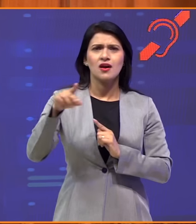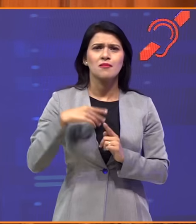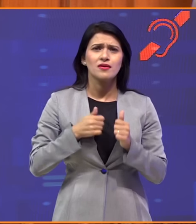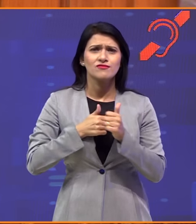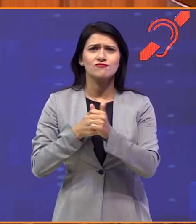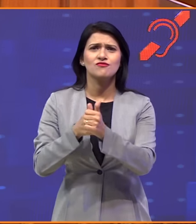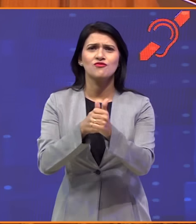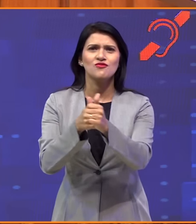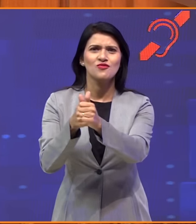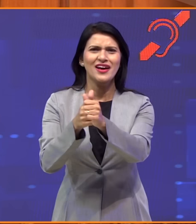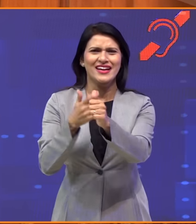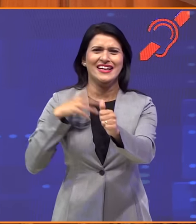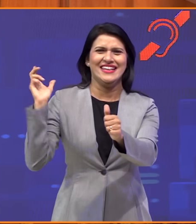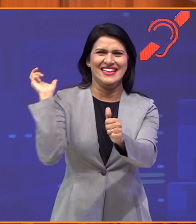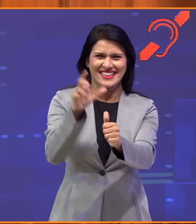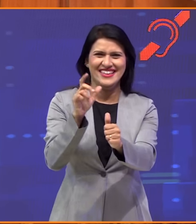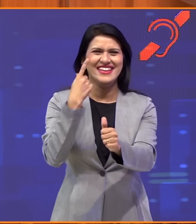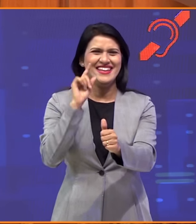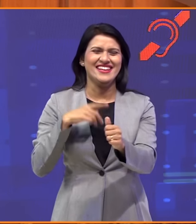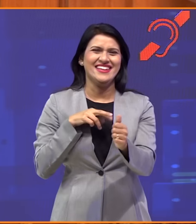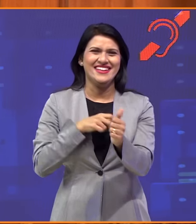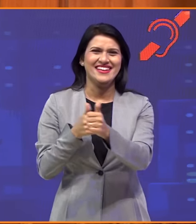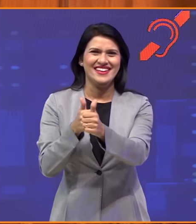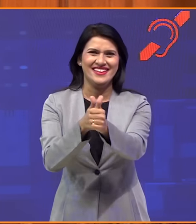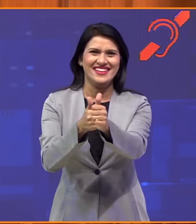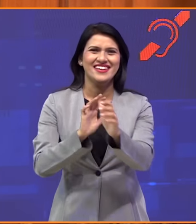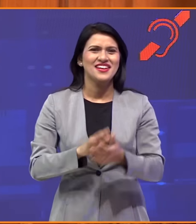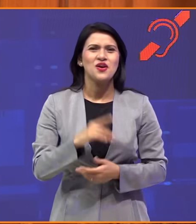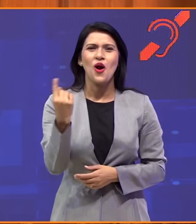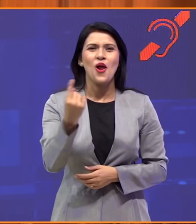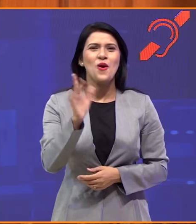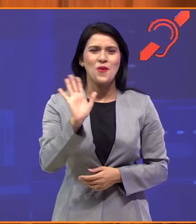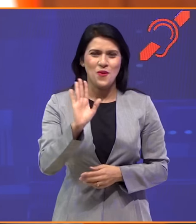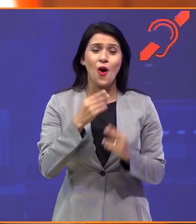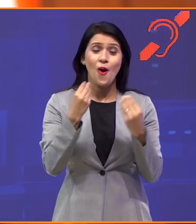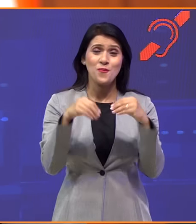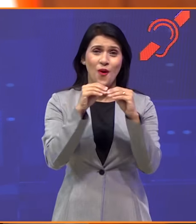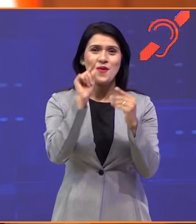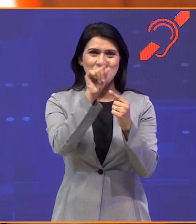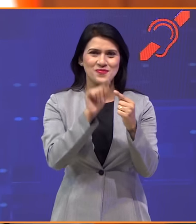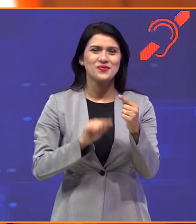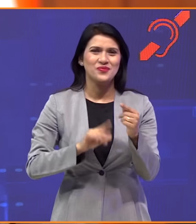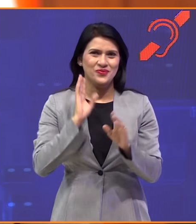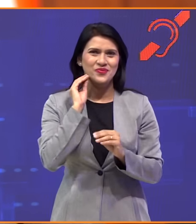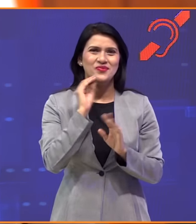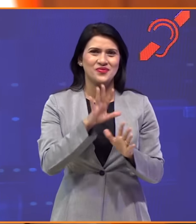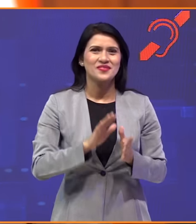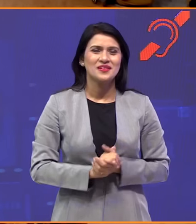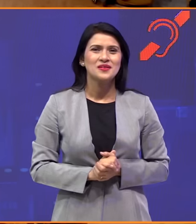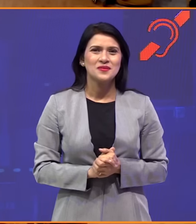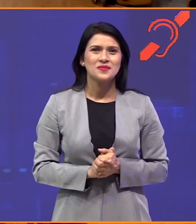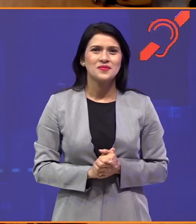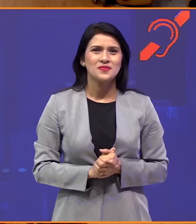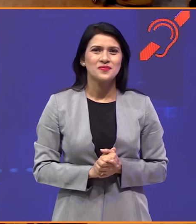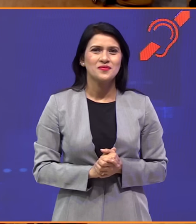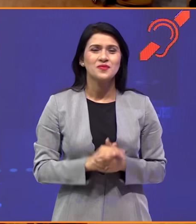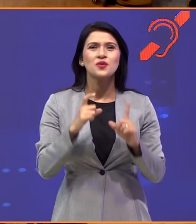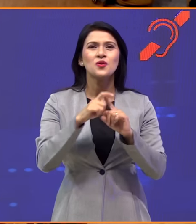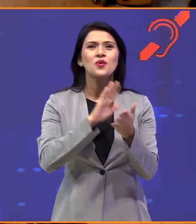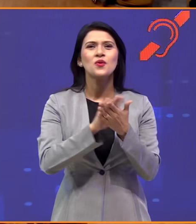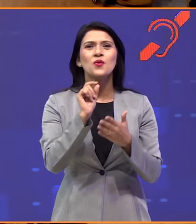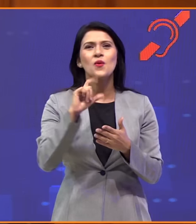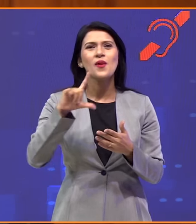पीछे भाग रहा था उसको मारने के लिए और वो अकेला नहीं है ये जो ट मैच धूलिया हैं इनके पीछे भी आप